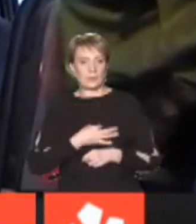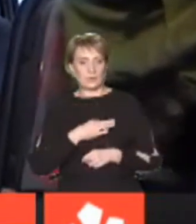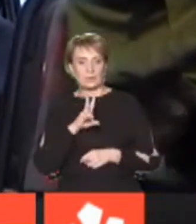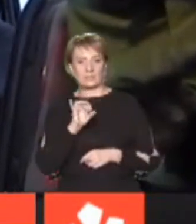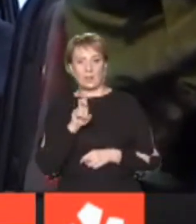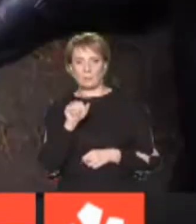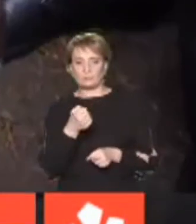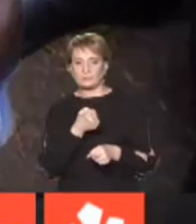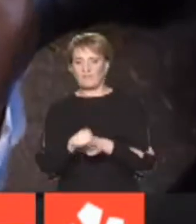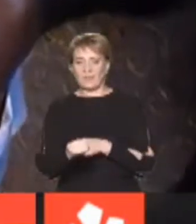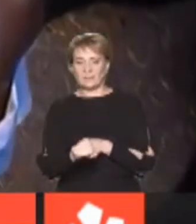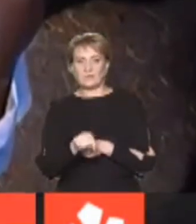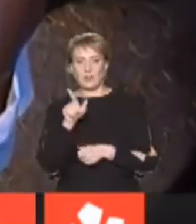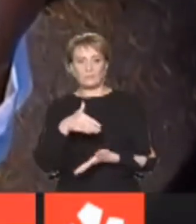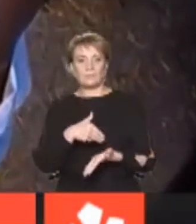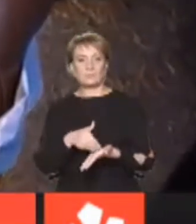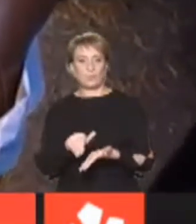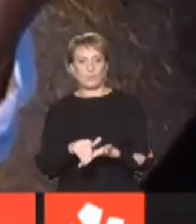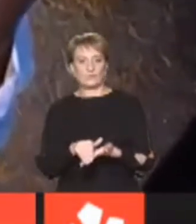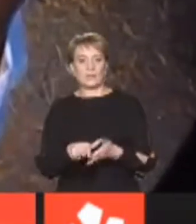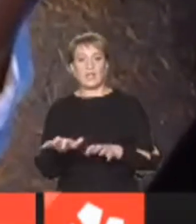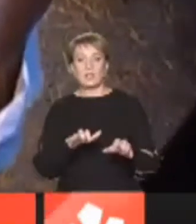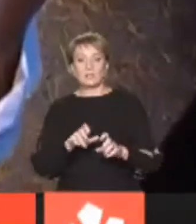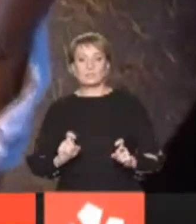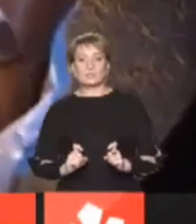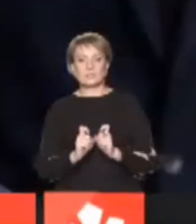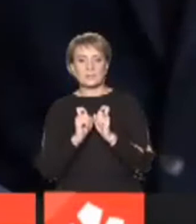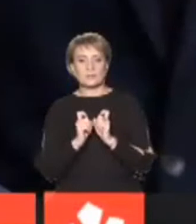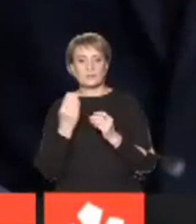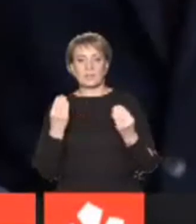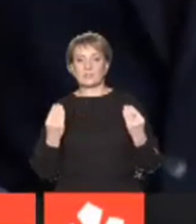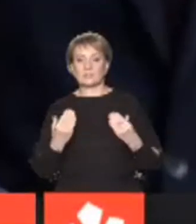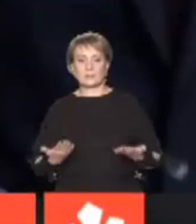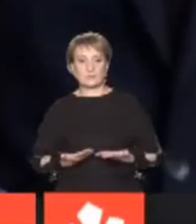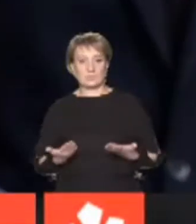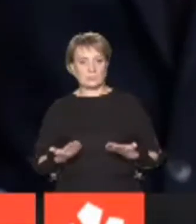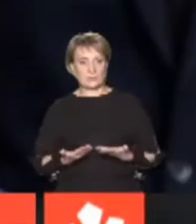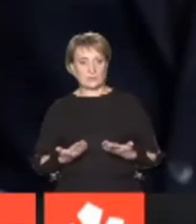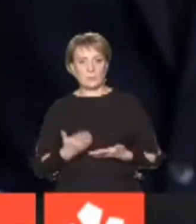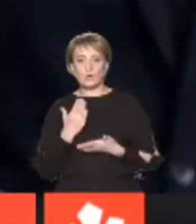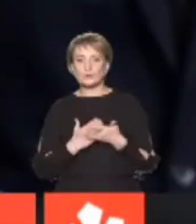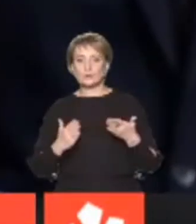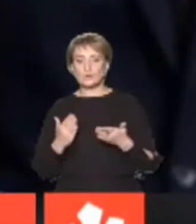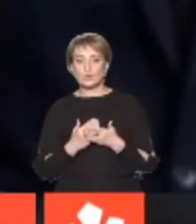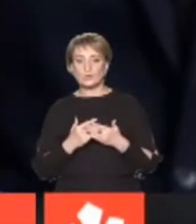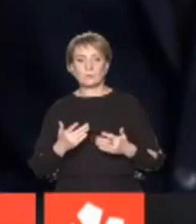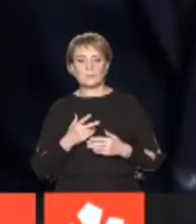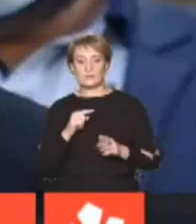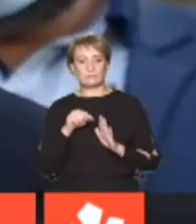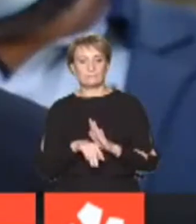їх ледь не нав'язували. А він відмовився. Корупційний скандал на його розкішному житті Розенблата жодним чином не